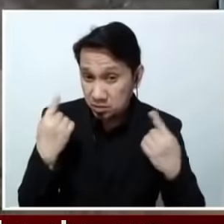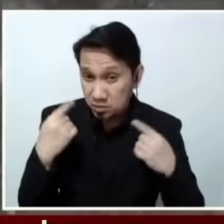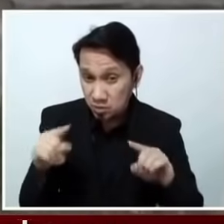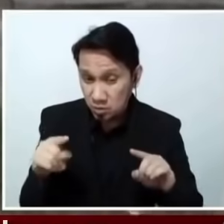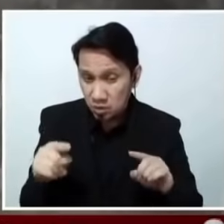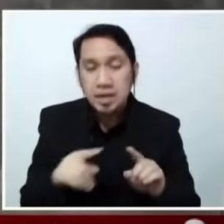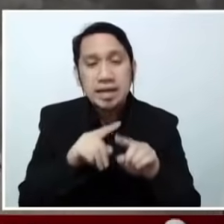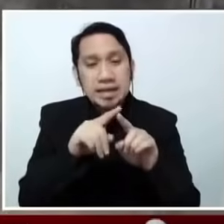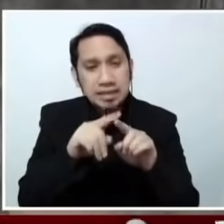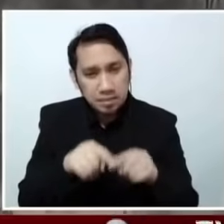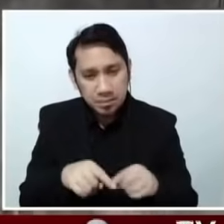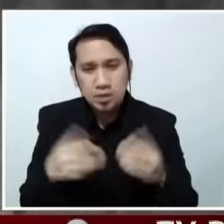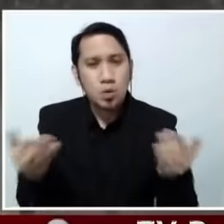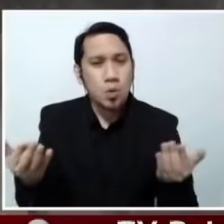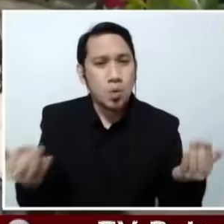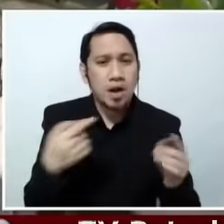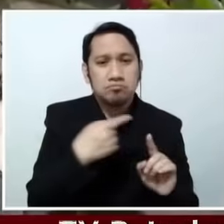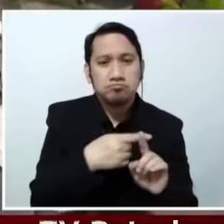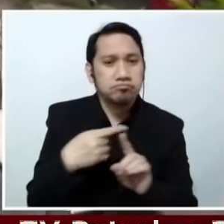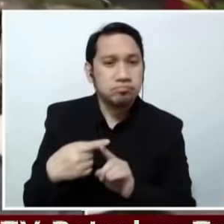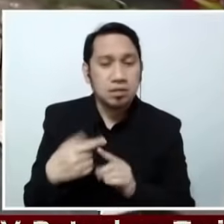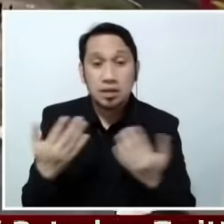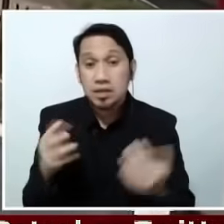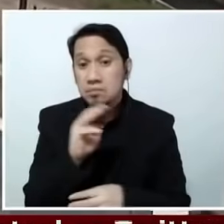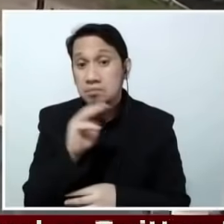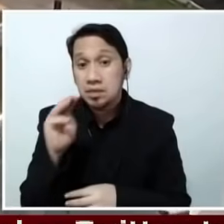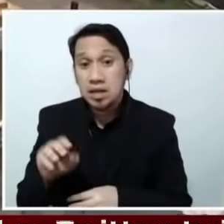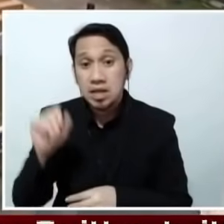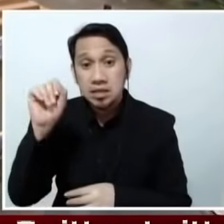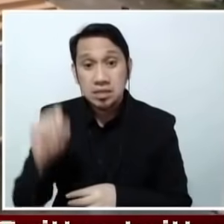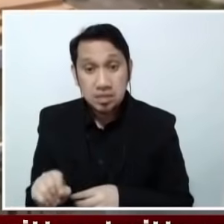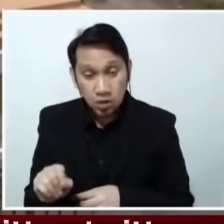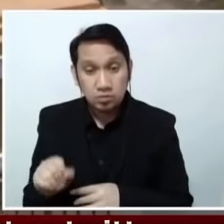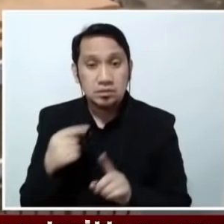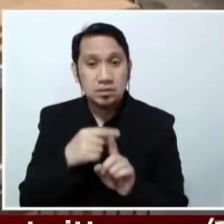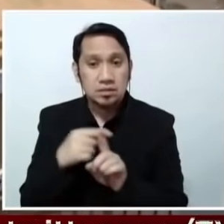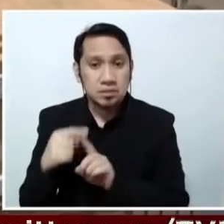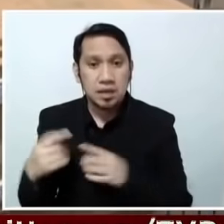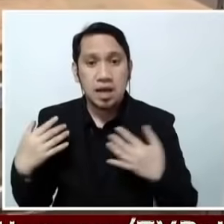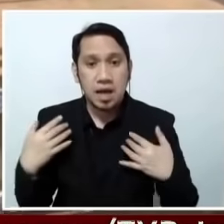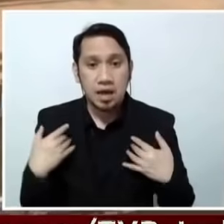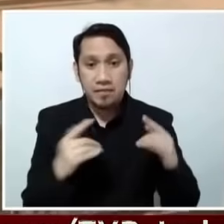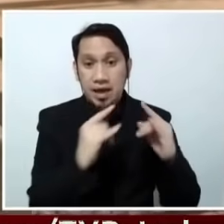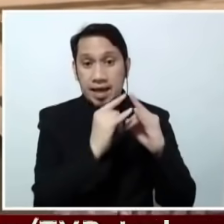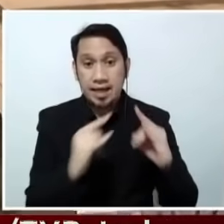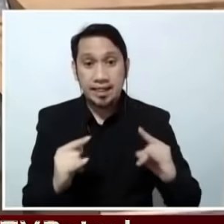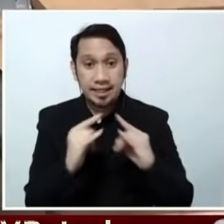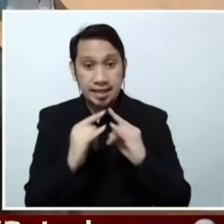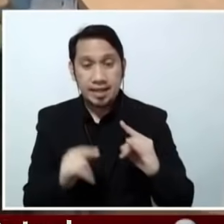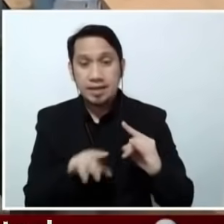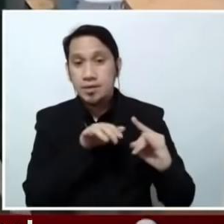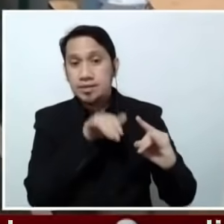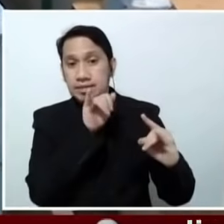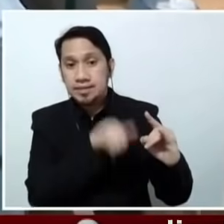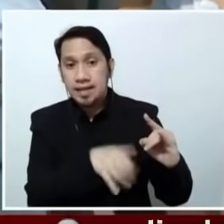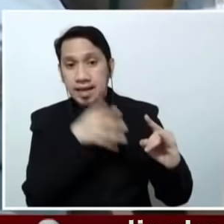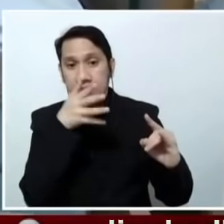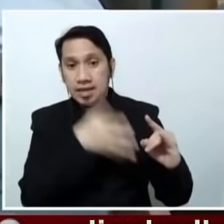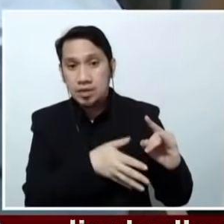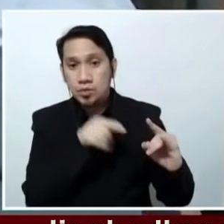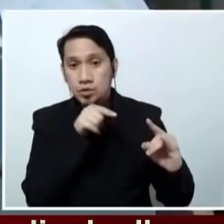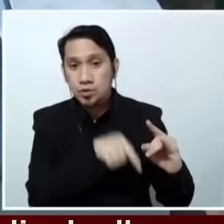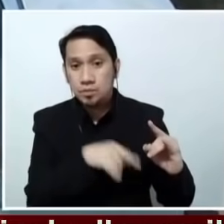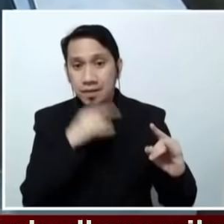setup ng sementeryo. Doon sa Manila South Cemetery, may tent sila na nilagay para doon may iwan yung mga bata